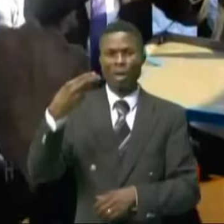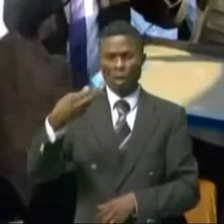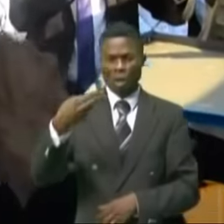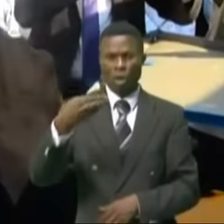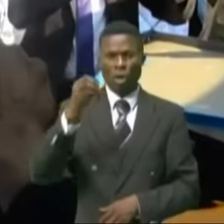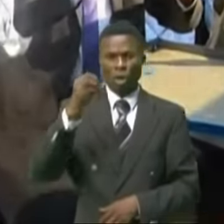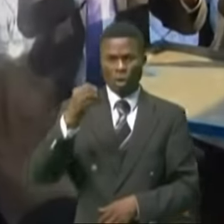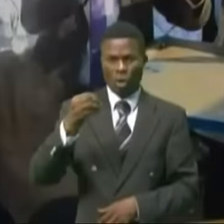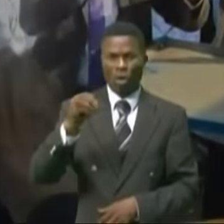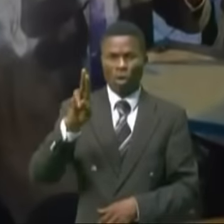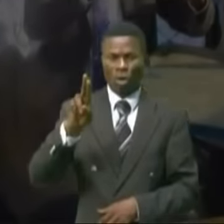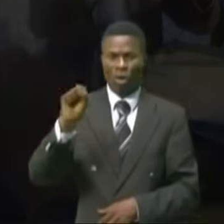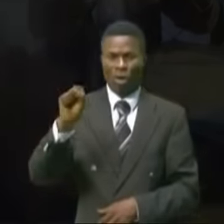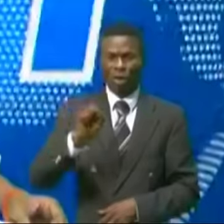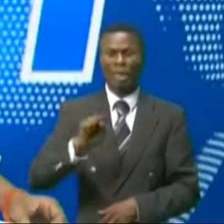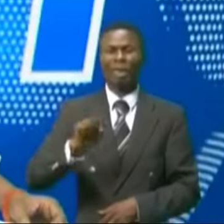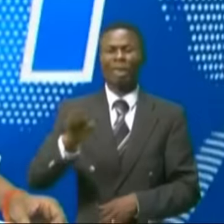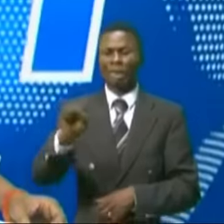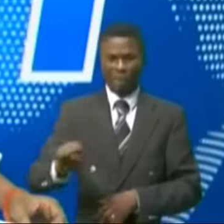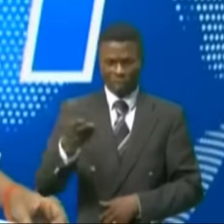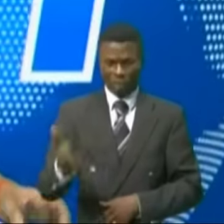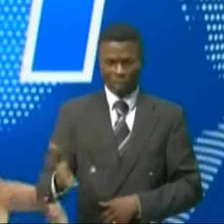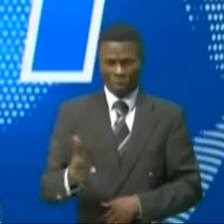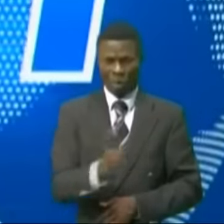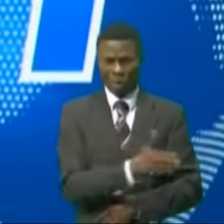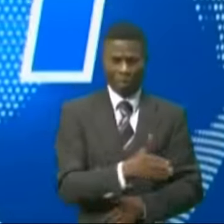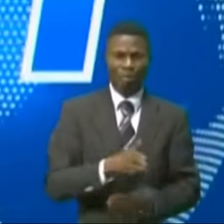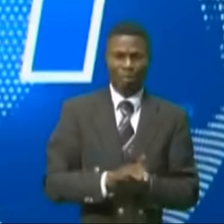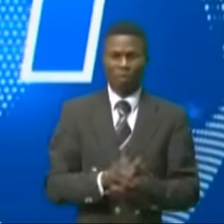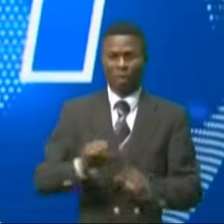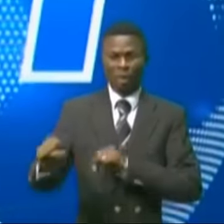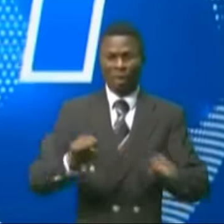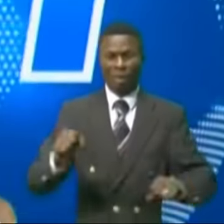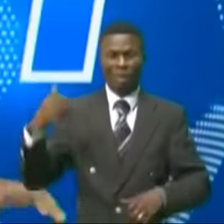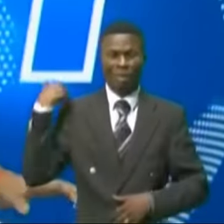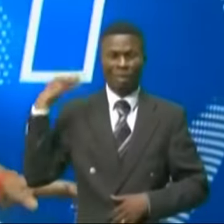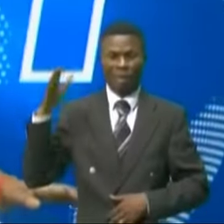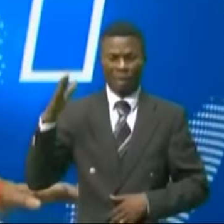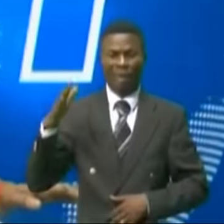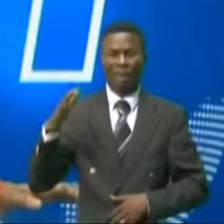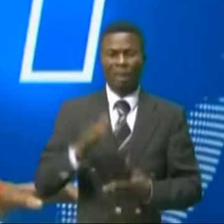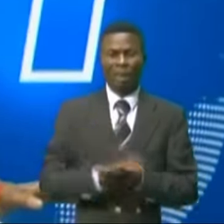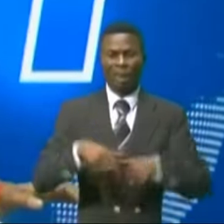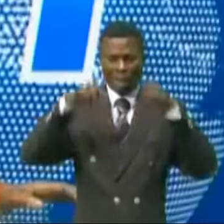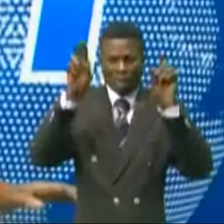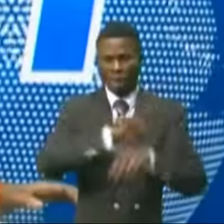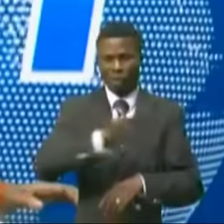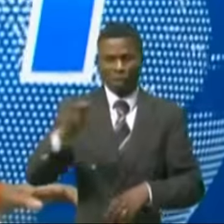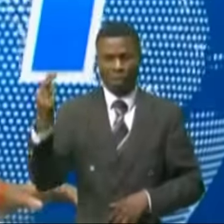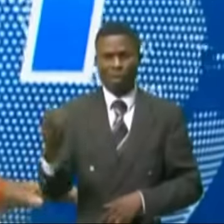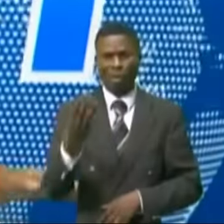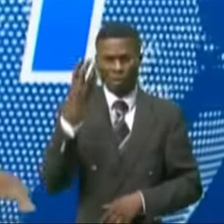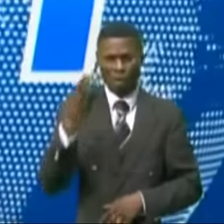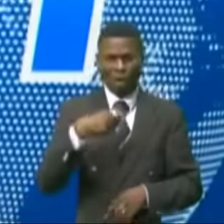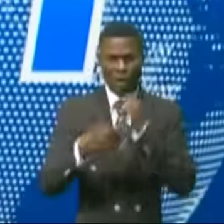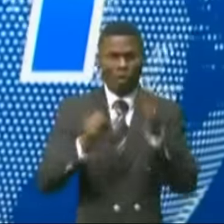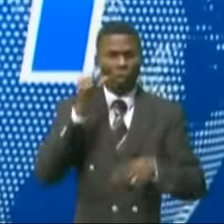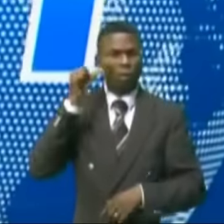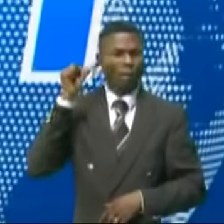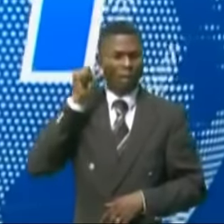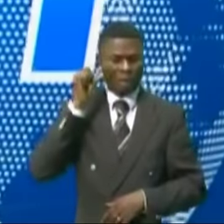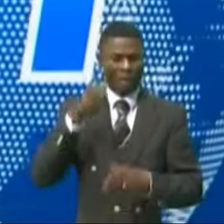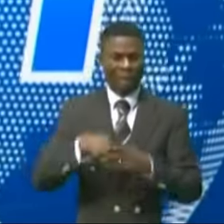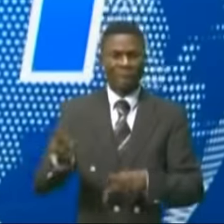Y a eu du génie ? Non. Ces épreuves hors session de l'examen d'État édition 2024 ont été lancées hier dans